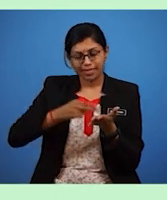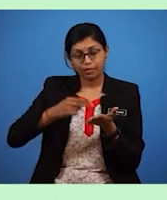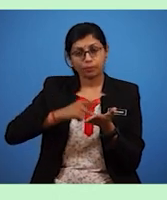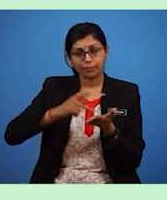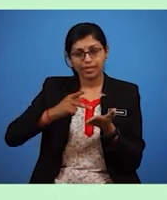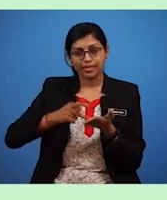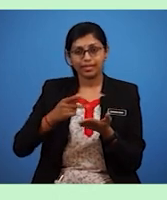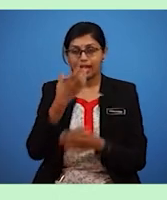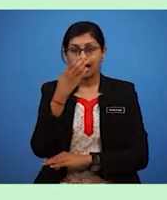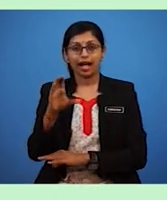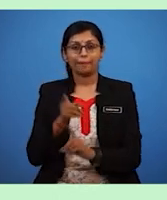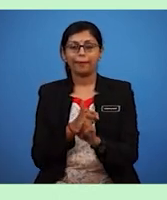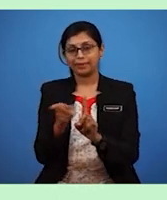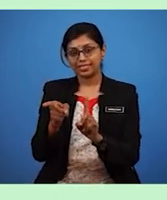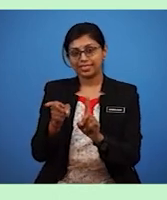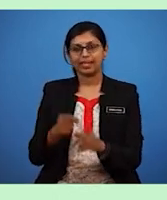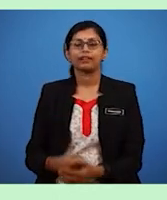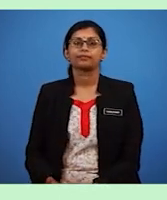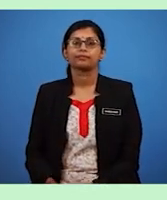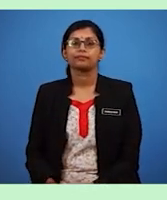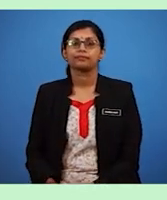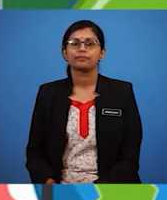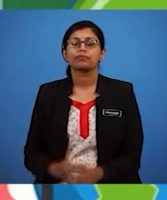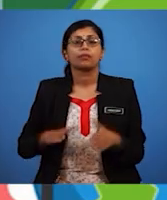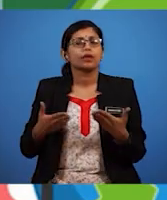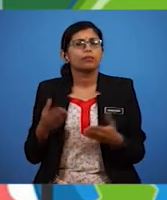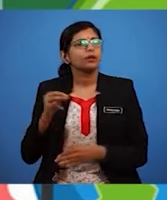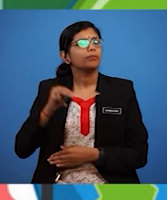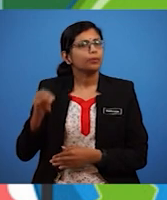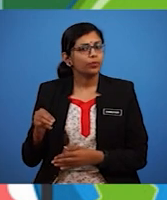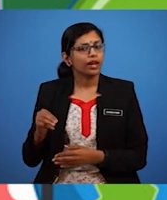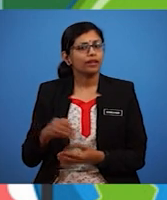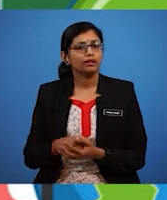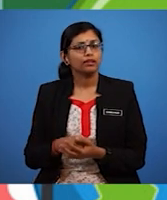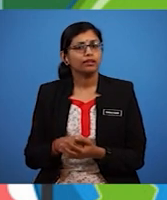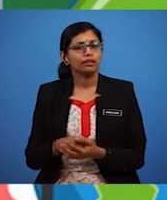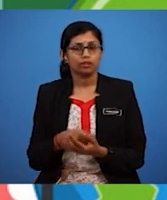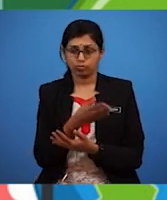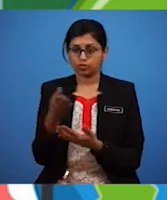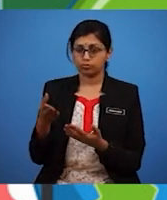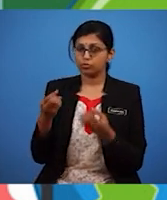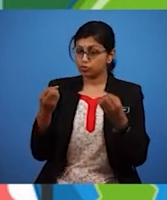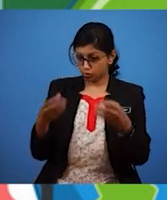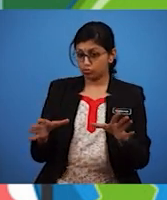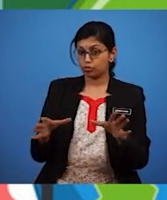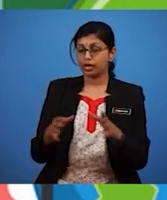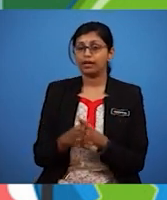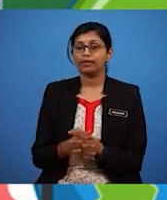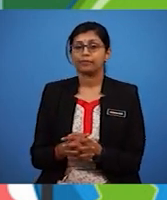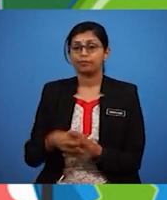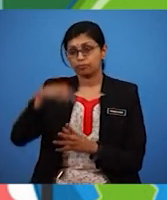menghitung haba penyesaran. Bagaimana murid-murid? Adakah anda semua